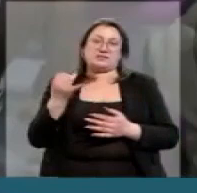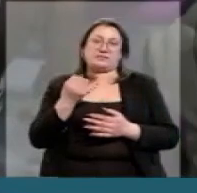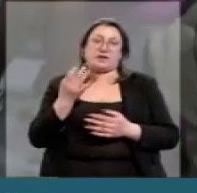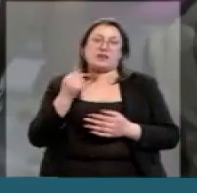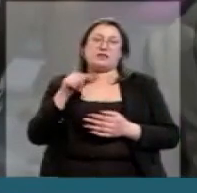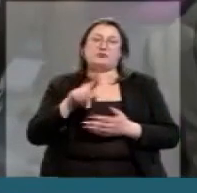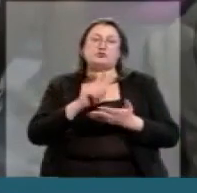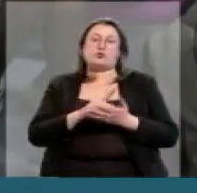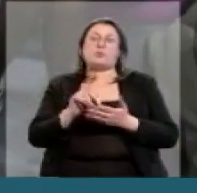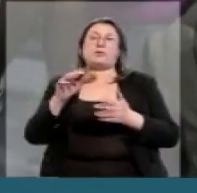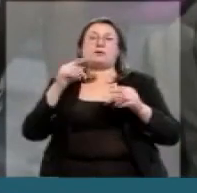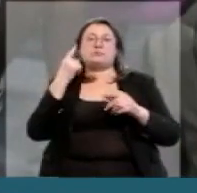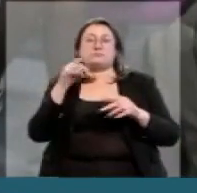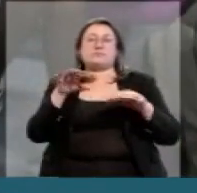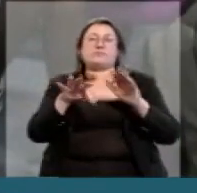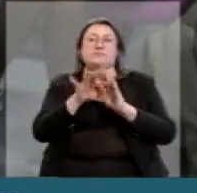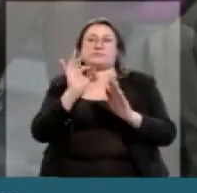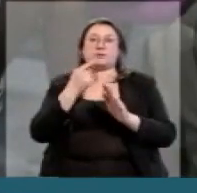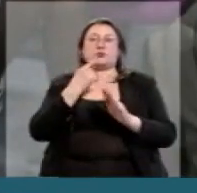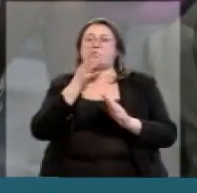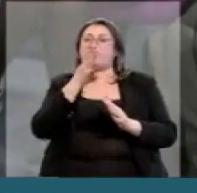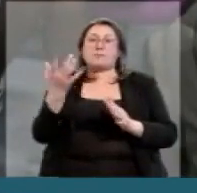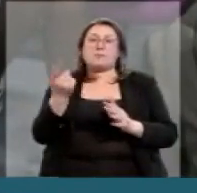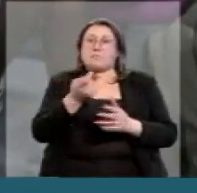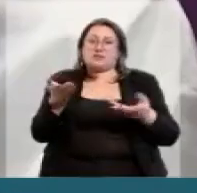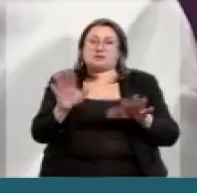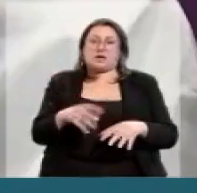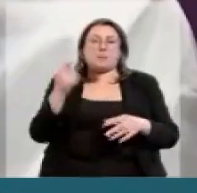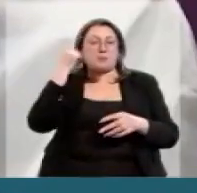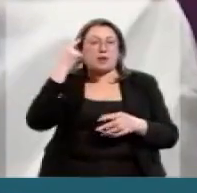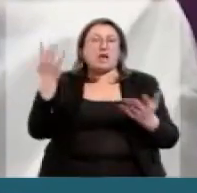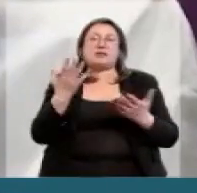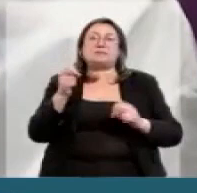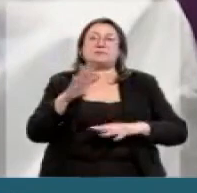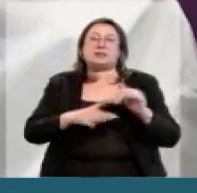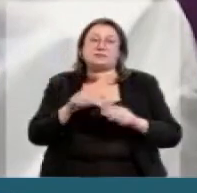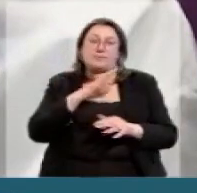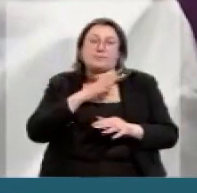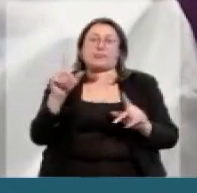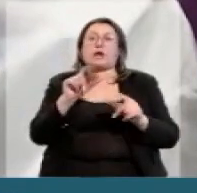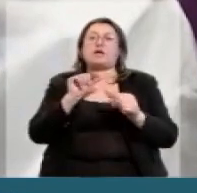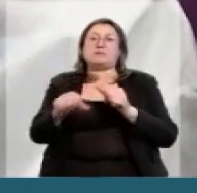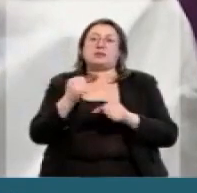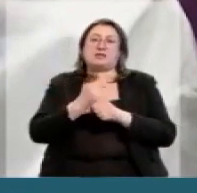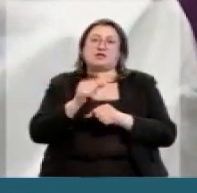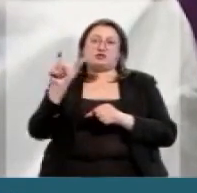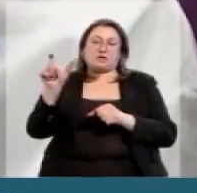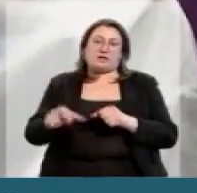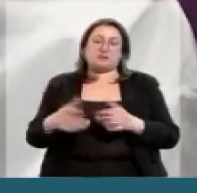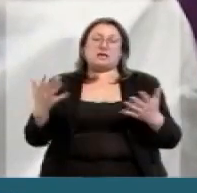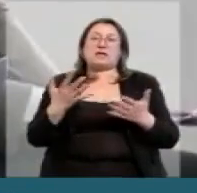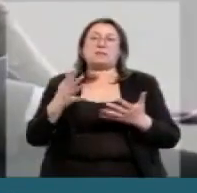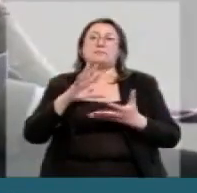а для того, чтобы определиться, времени остается мало. А понимание, какие бывают профессии, что именно делает человек, с